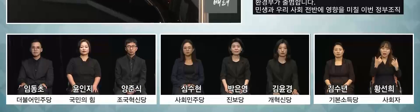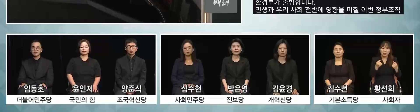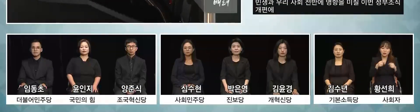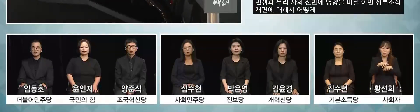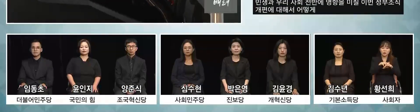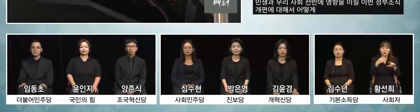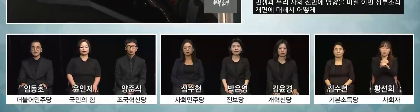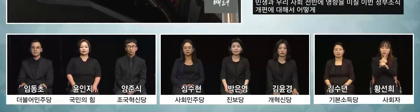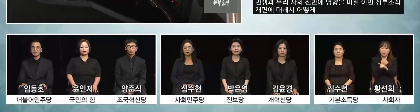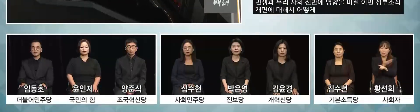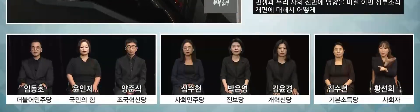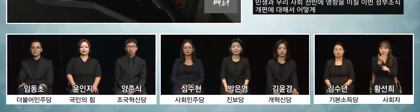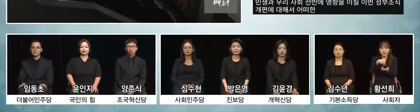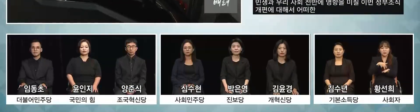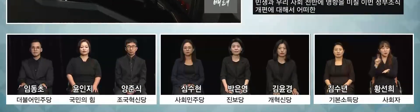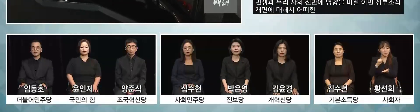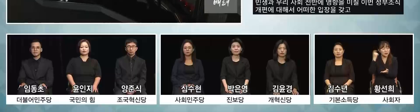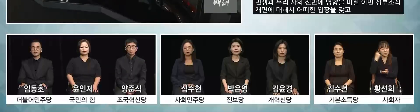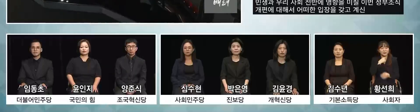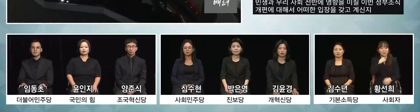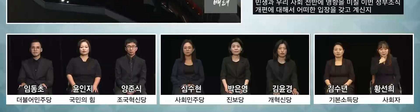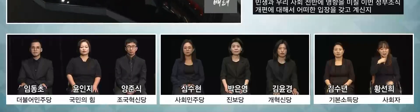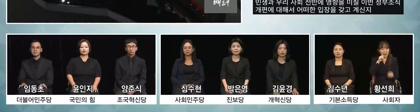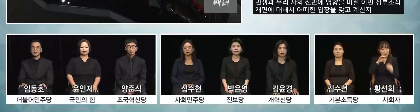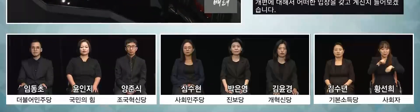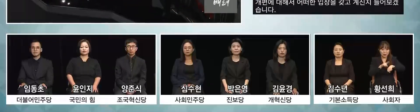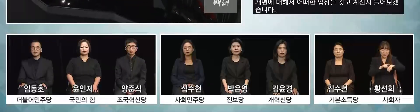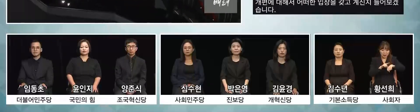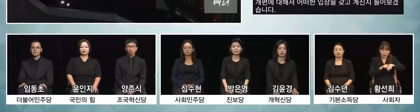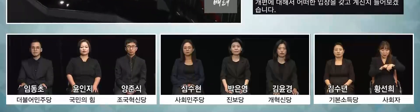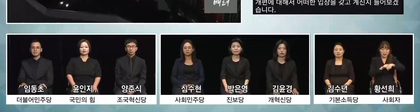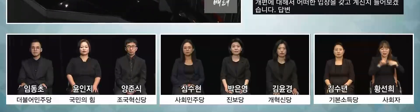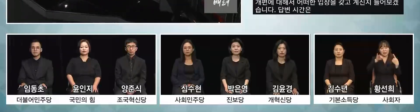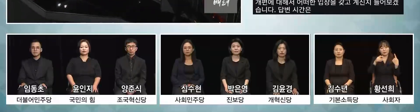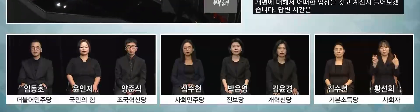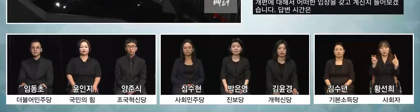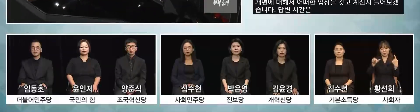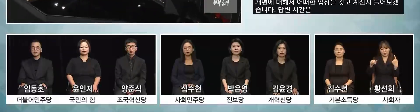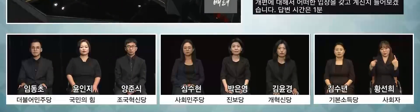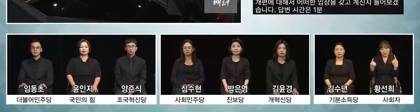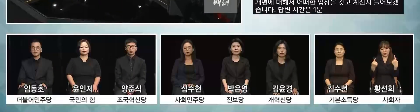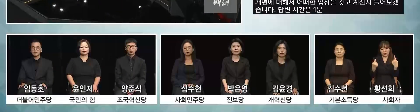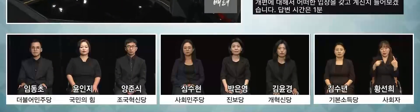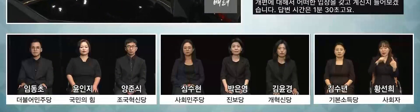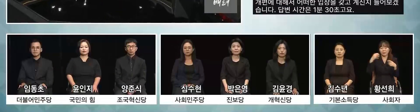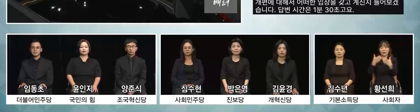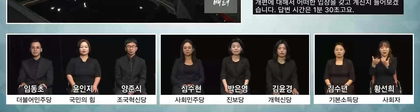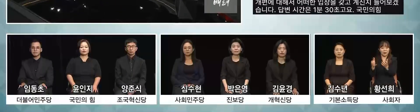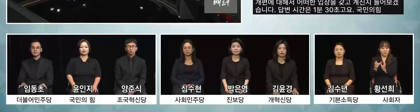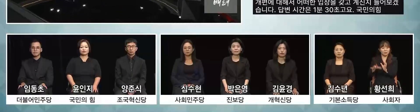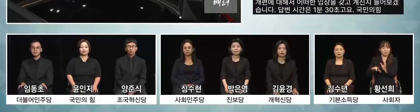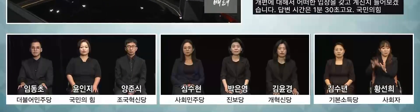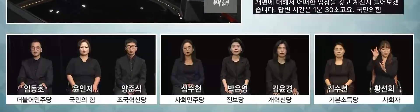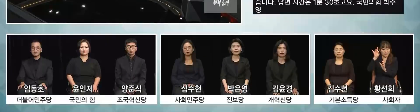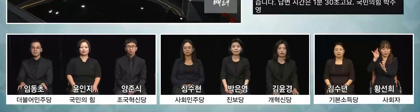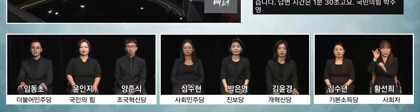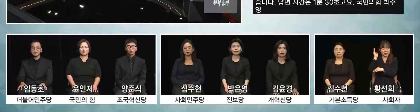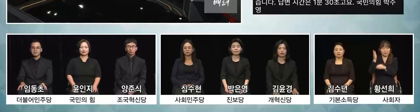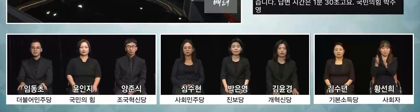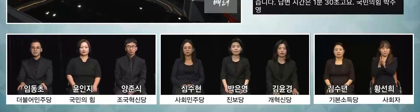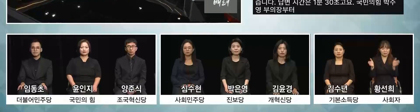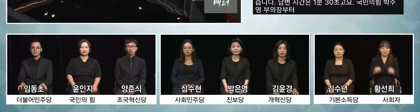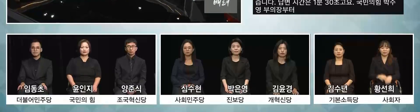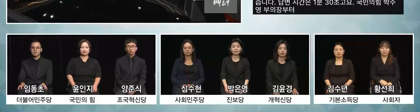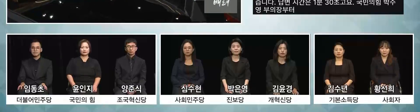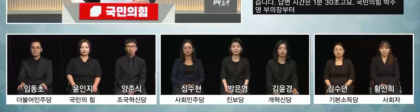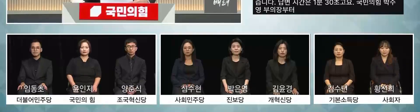어떤 입장을 갖고 계신지 들어보겠습니다. 답변 시간은 1분 30초고요. 국민의힘 박수영 부의장부터 답변